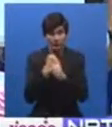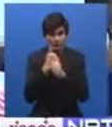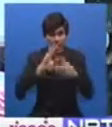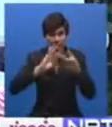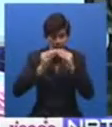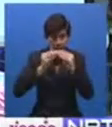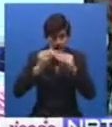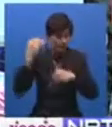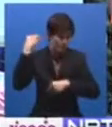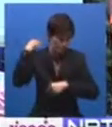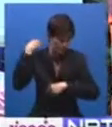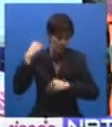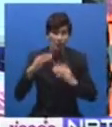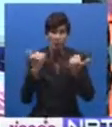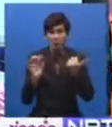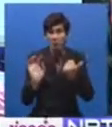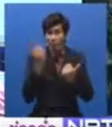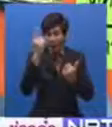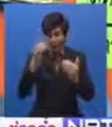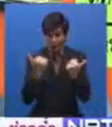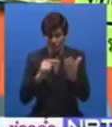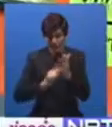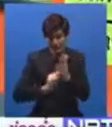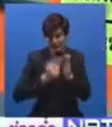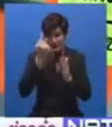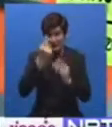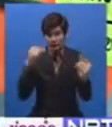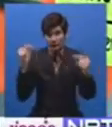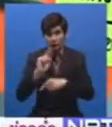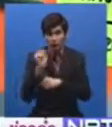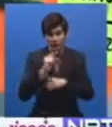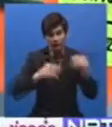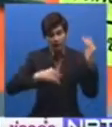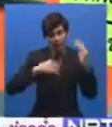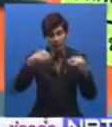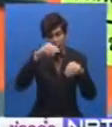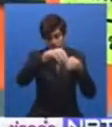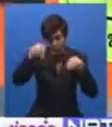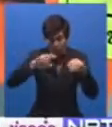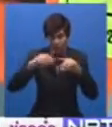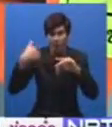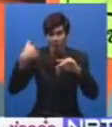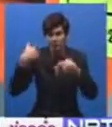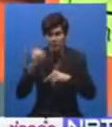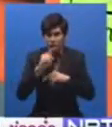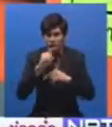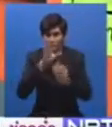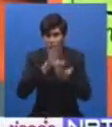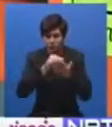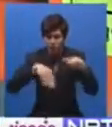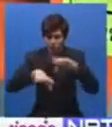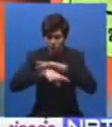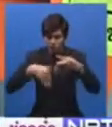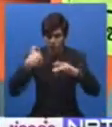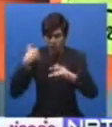เสื้อวินใหม่ตั้งแต่วันนี้เป็นต้นไปในแต่ละพื้นที่ที่กำหนดไว้โดยจะต้องนำหลักฐานมาลงทะเบีย